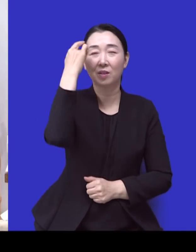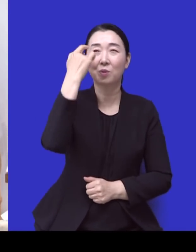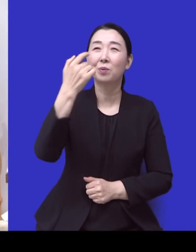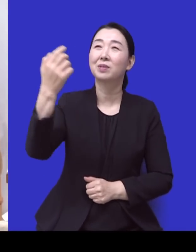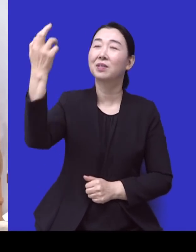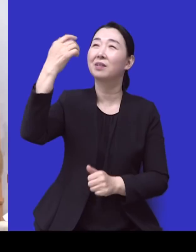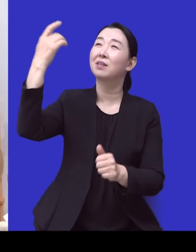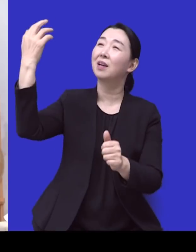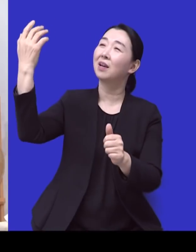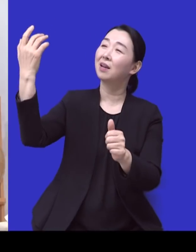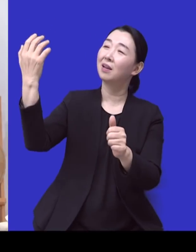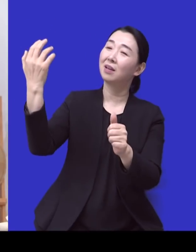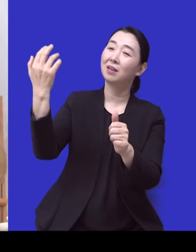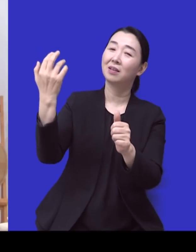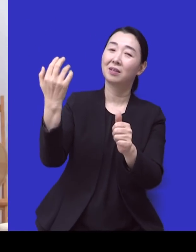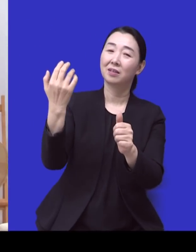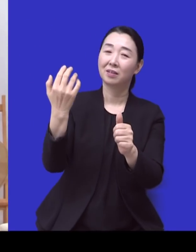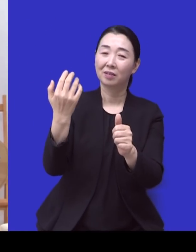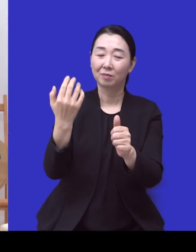성령이 오셨네,